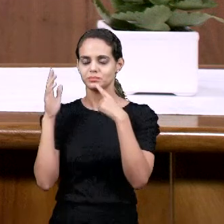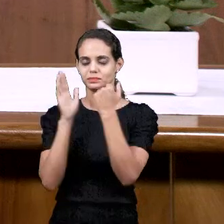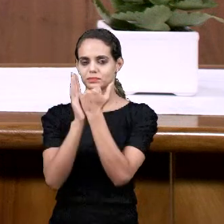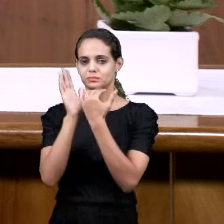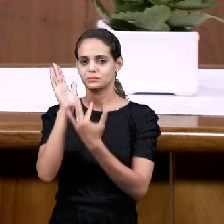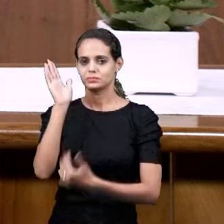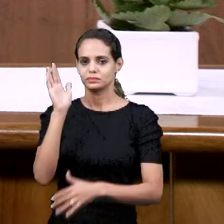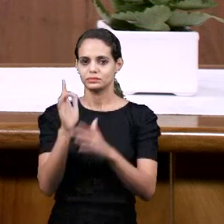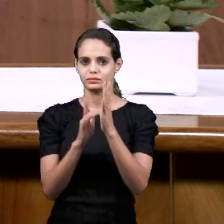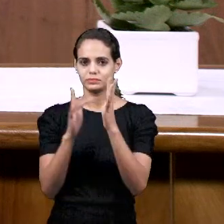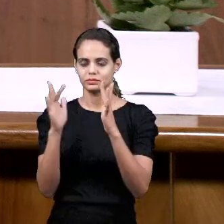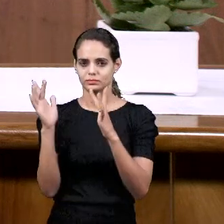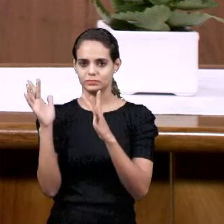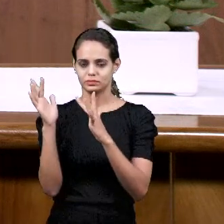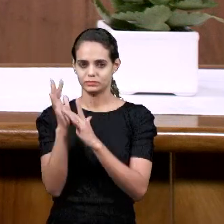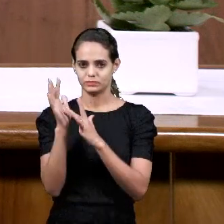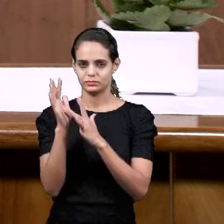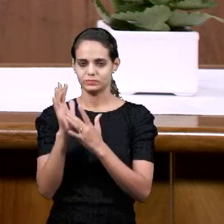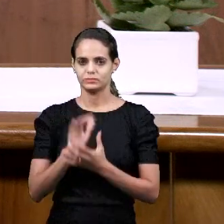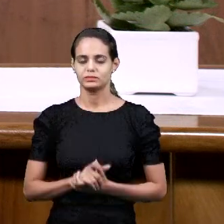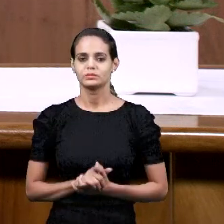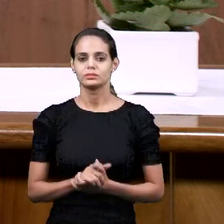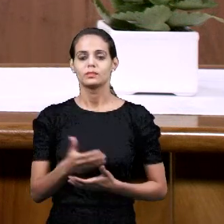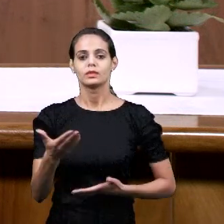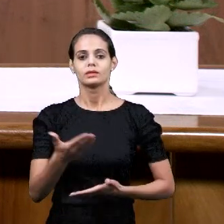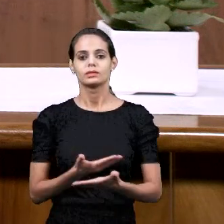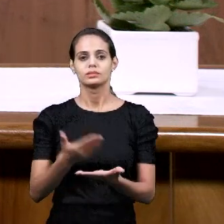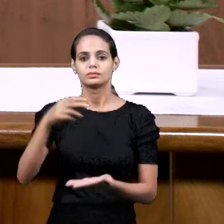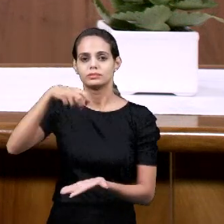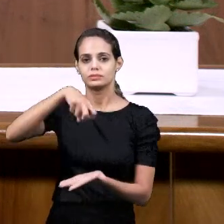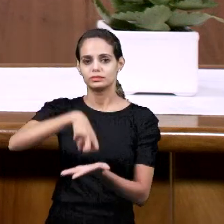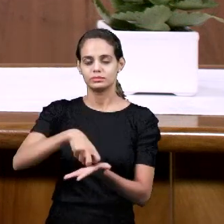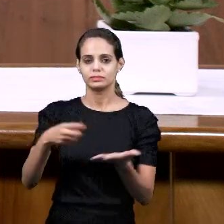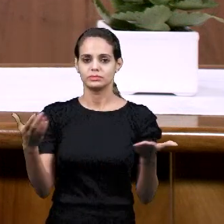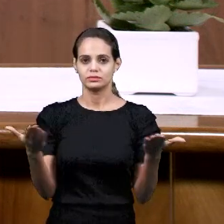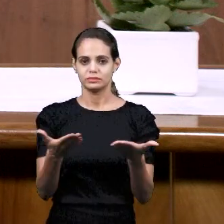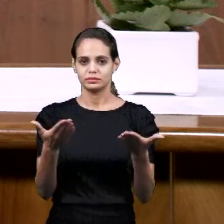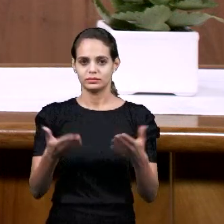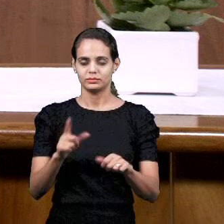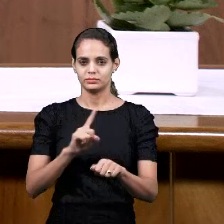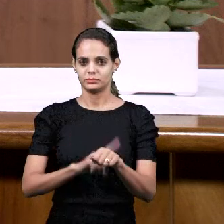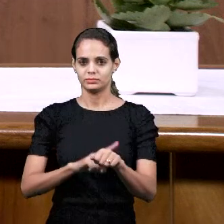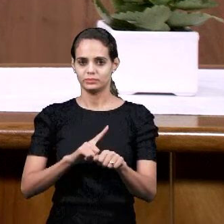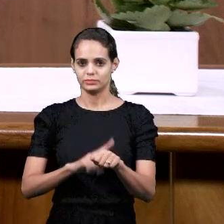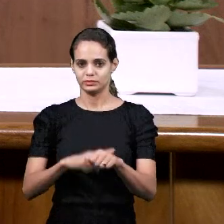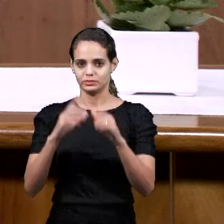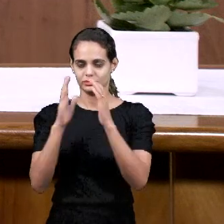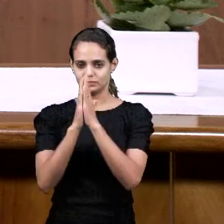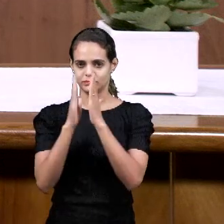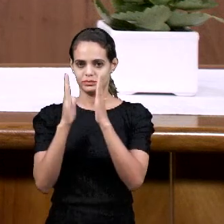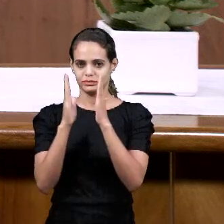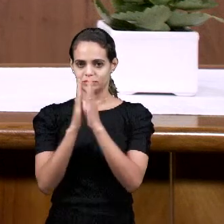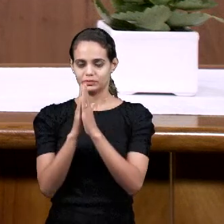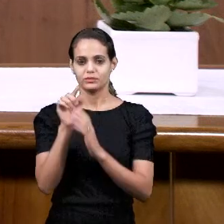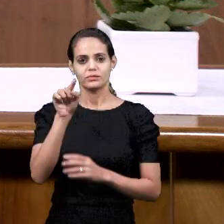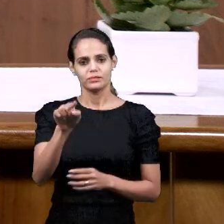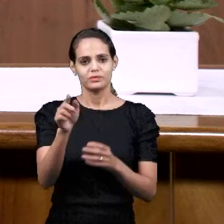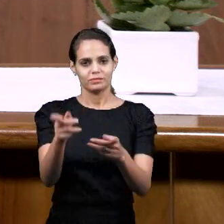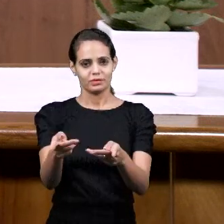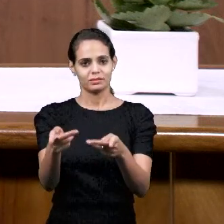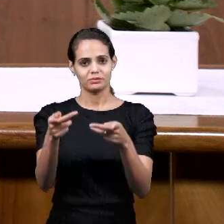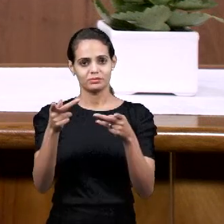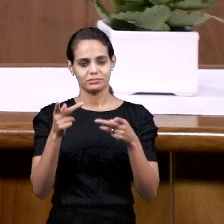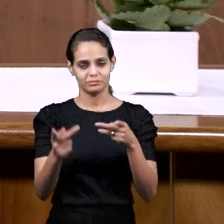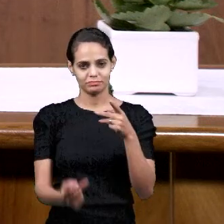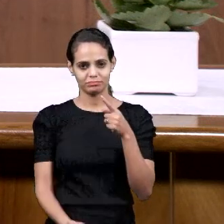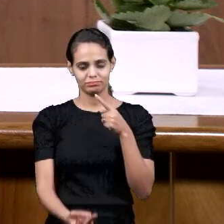J'invite aux frères et sœurs à se mettre aux genoux pour ce moment de prière. Pour vous qui nous visitent, pour ainsi dire, vous pouvez nous accompagner